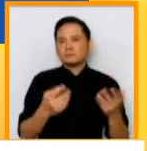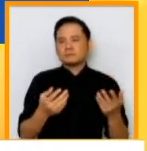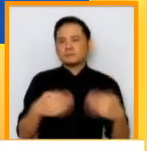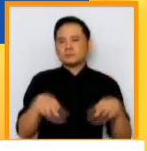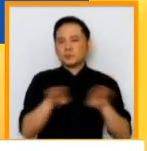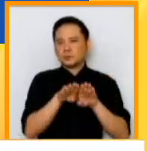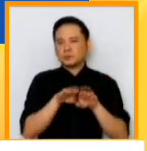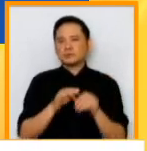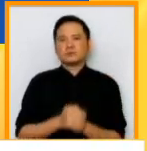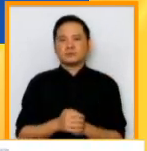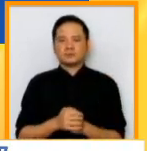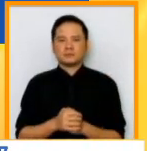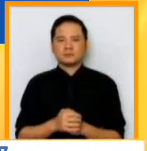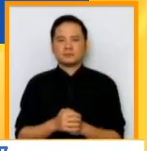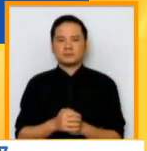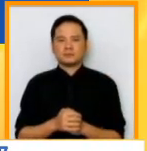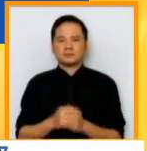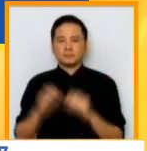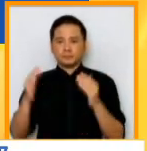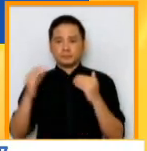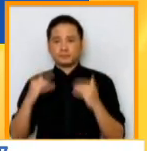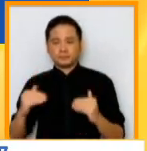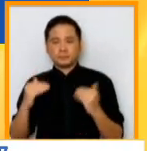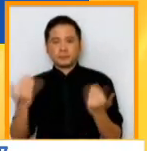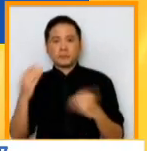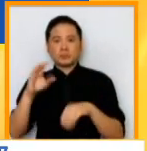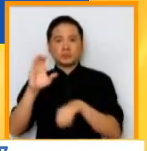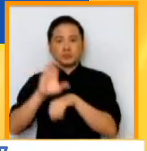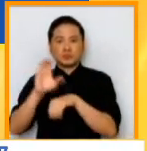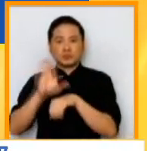Virtual lang din po ang mga religious gatherings.